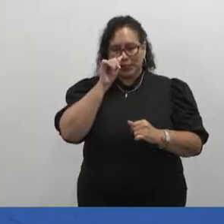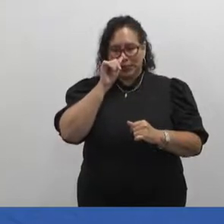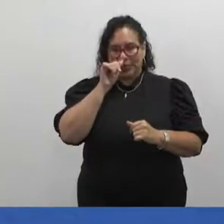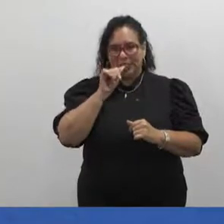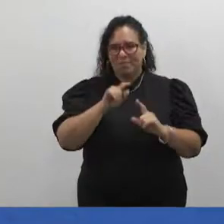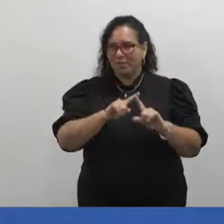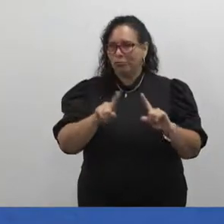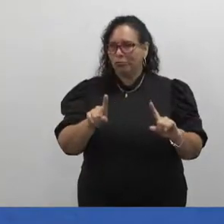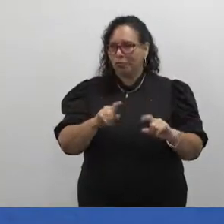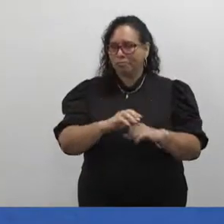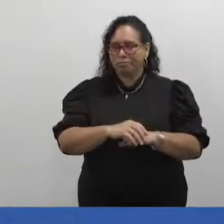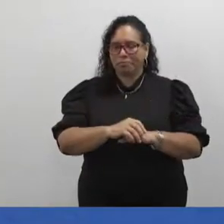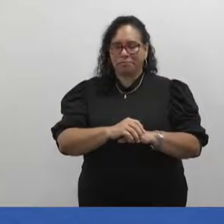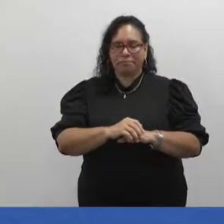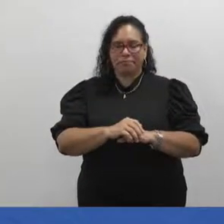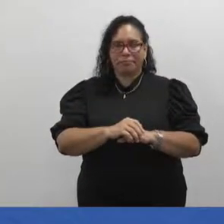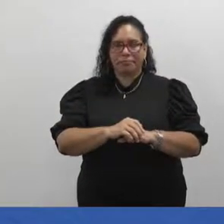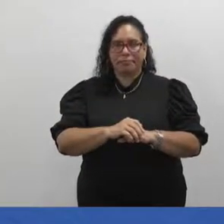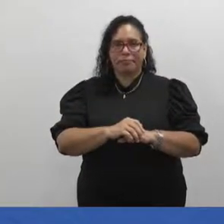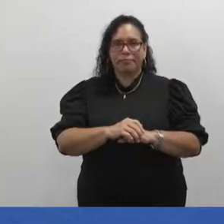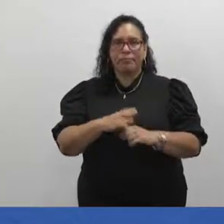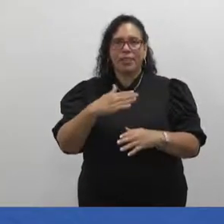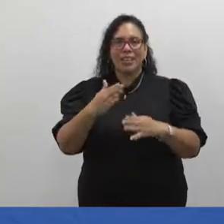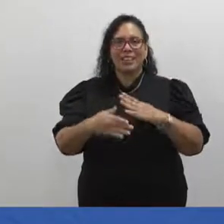kiểu trong xua sầm nô hiện